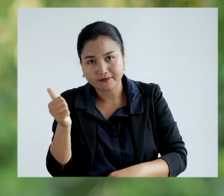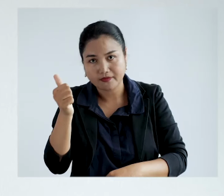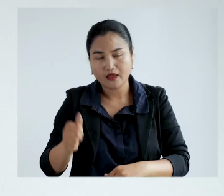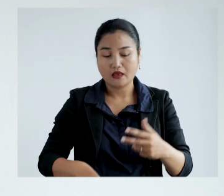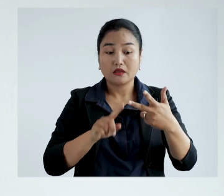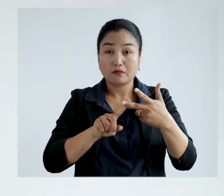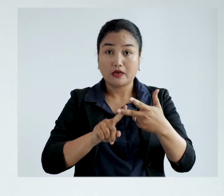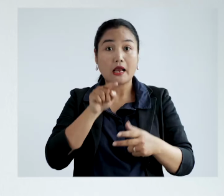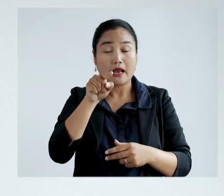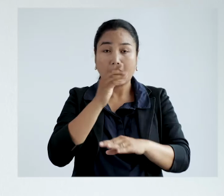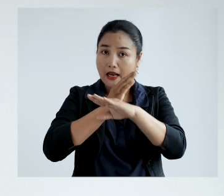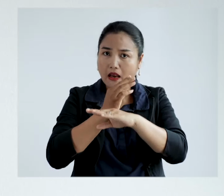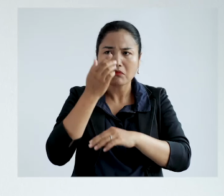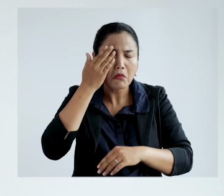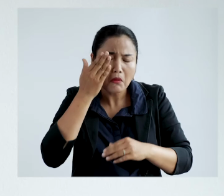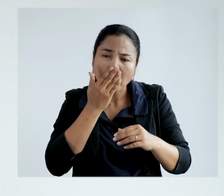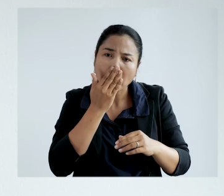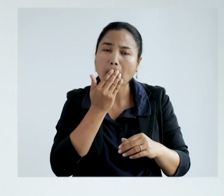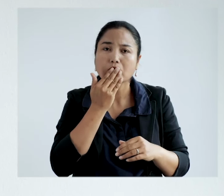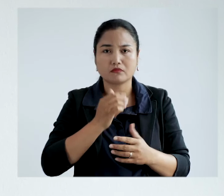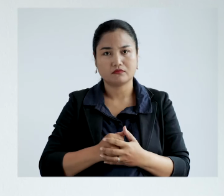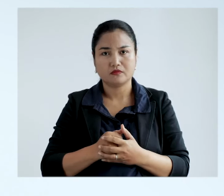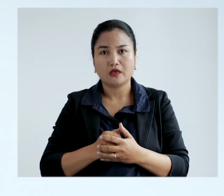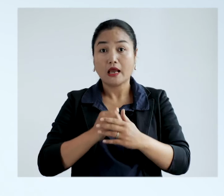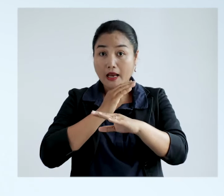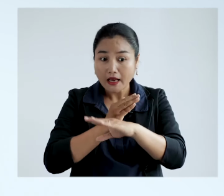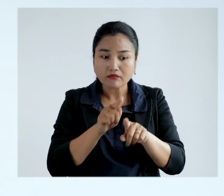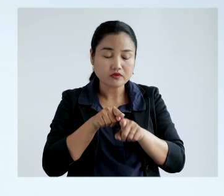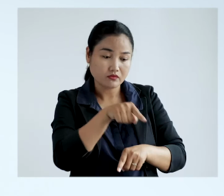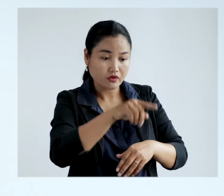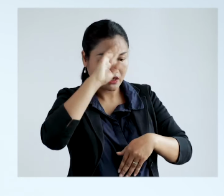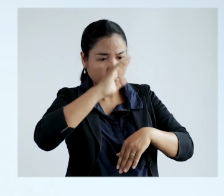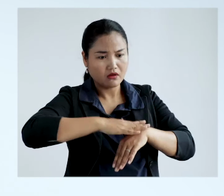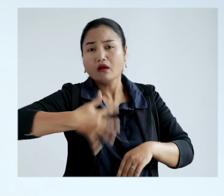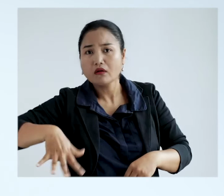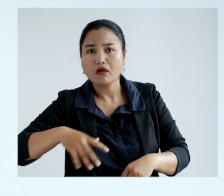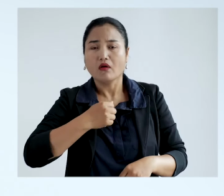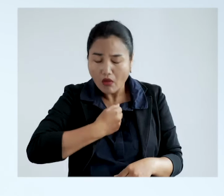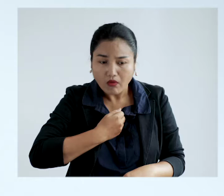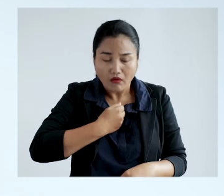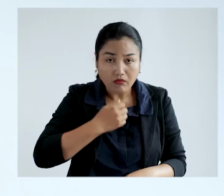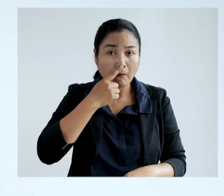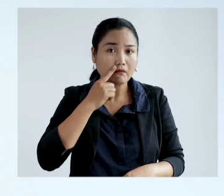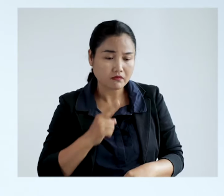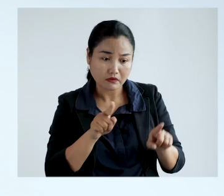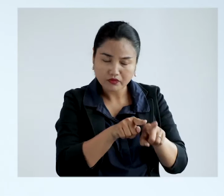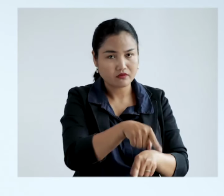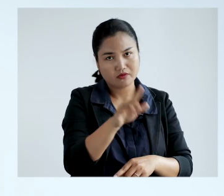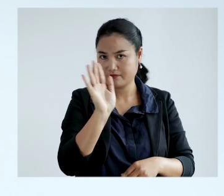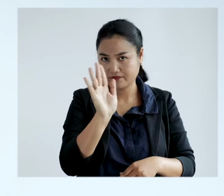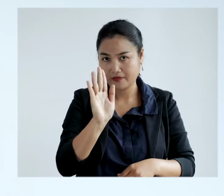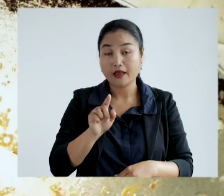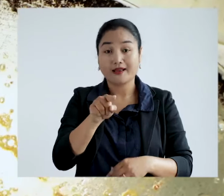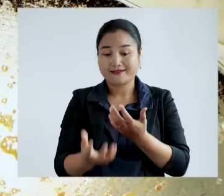ជៀសវាងប៉ះពាល់ភ្នែកមាត់និងច្រមុះជៀសវាងប៉ះពាល់ជិតស្និទ្ធជាមួយអ្នកមានជំងឺគ្រុនក្ដៅក្អកឬផ្ដាសា